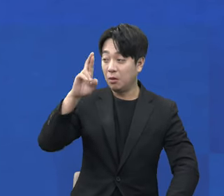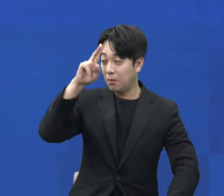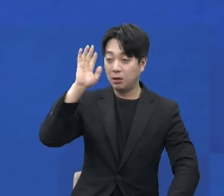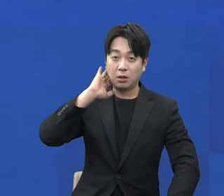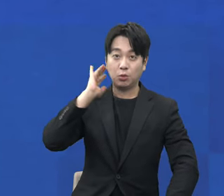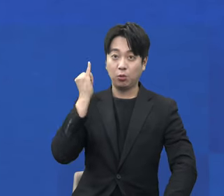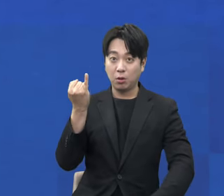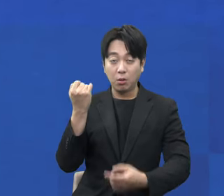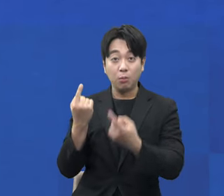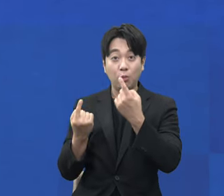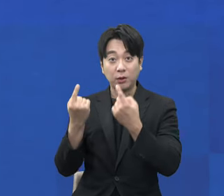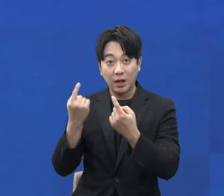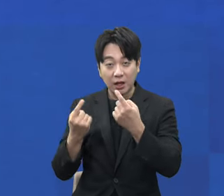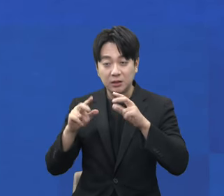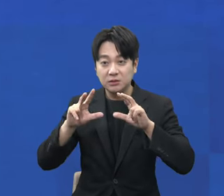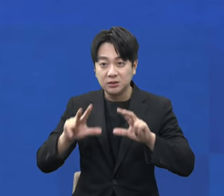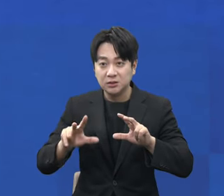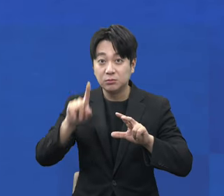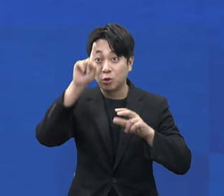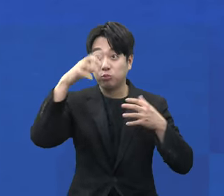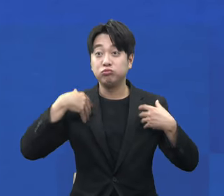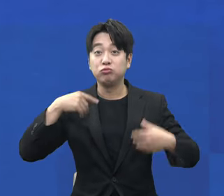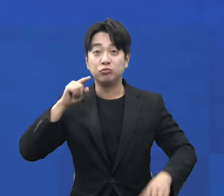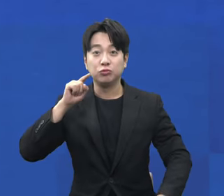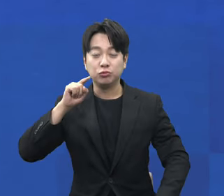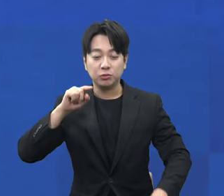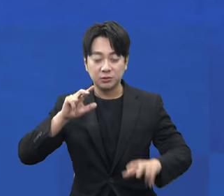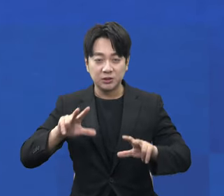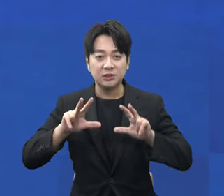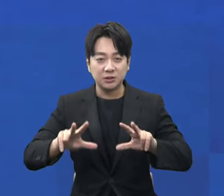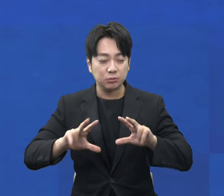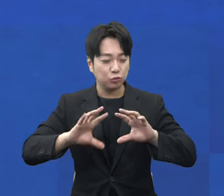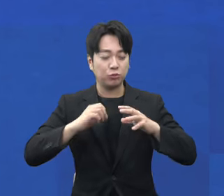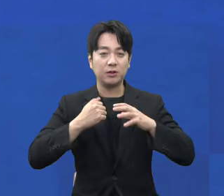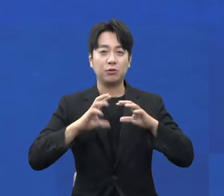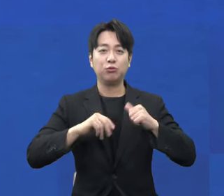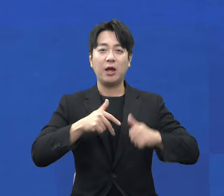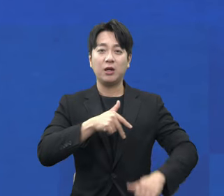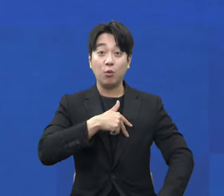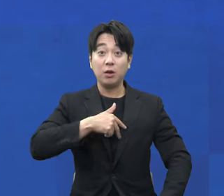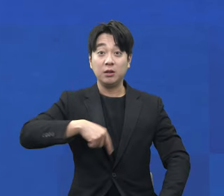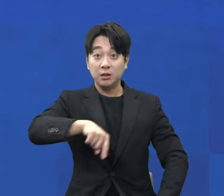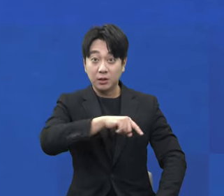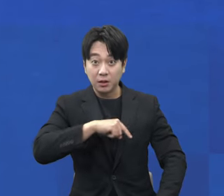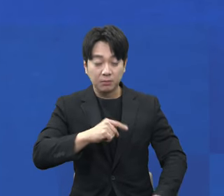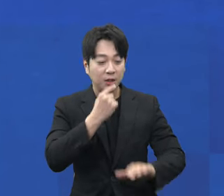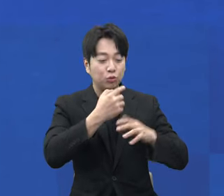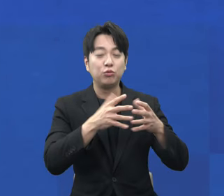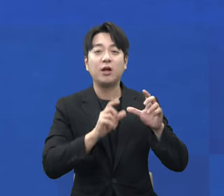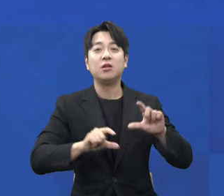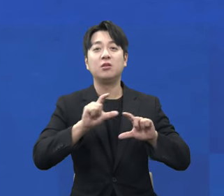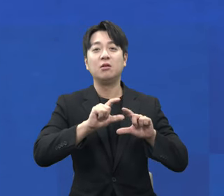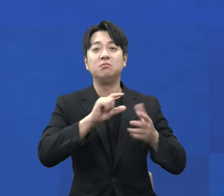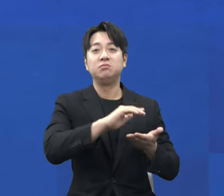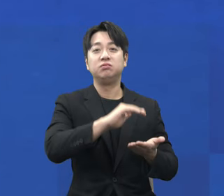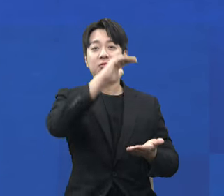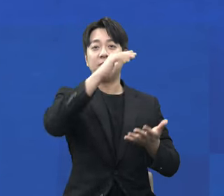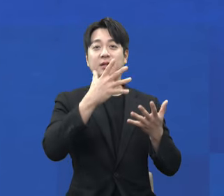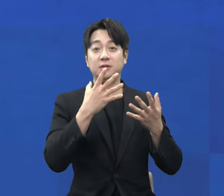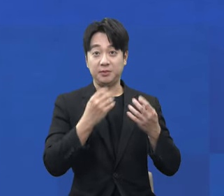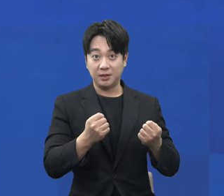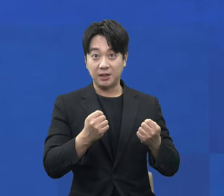정권에서의 민주당 국회의원 수가 압도적으로 많습니다. 즉, 윤석열보다는 박근혜를 끌어내리는 게